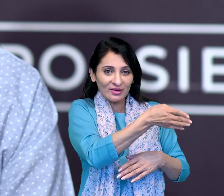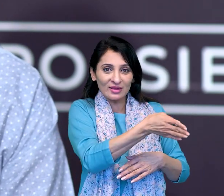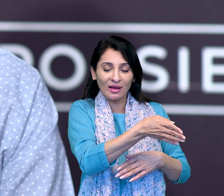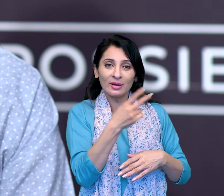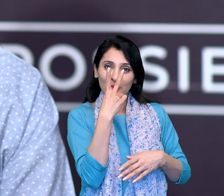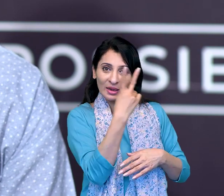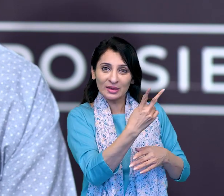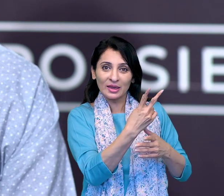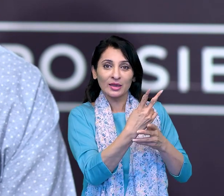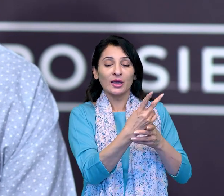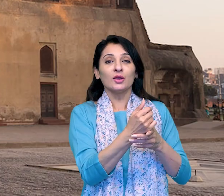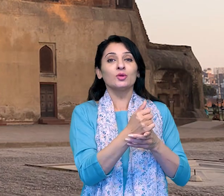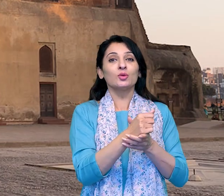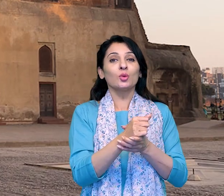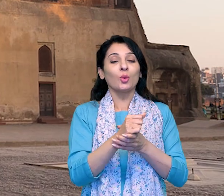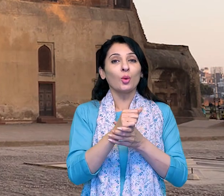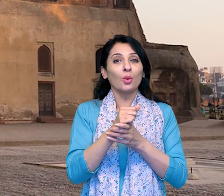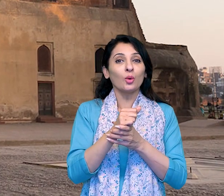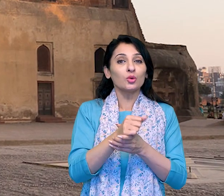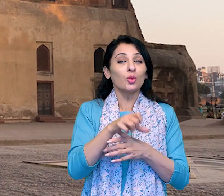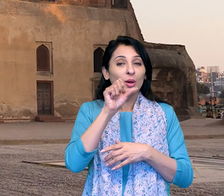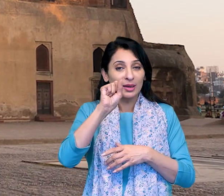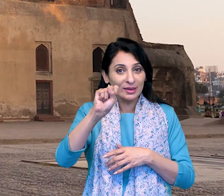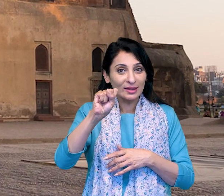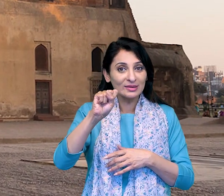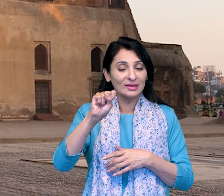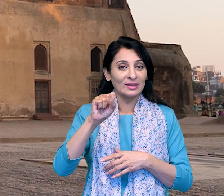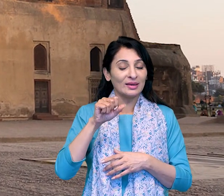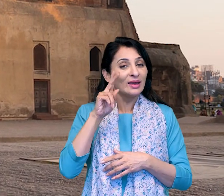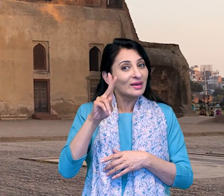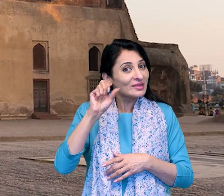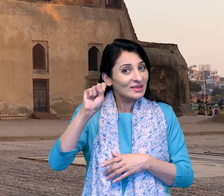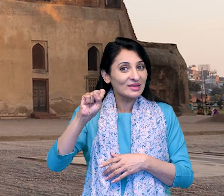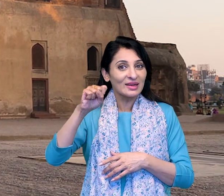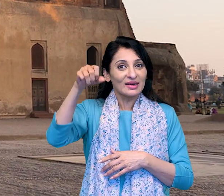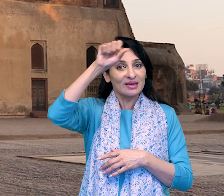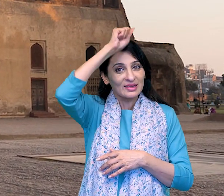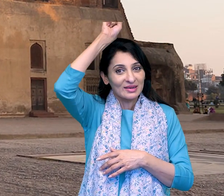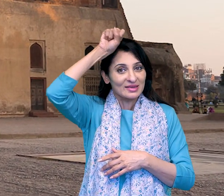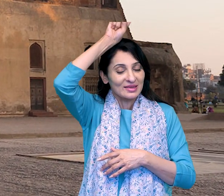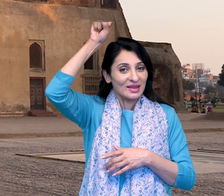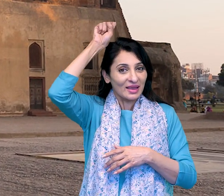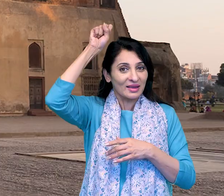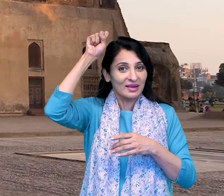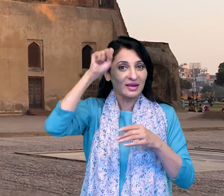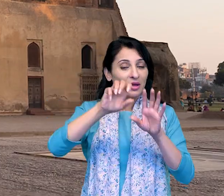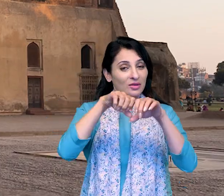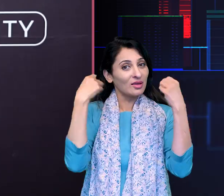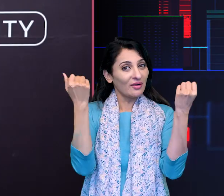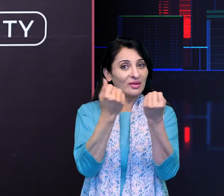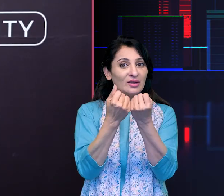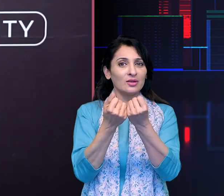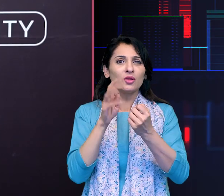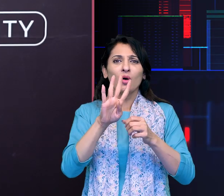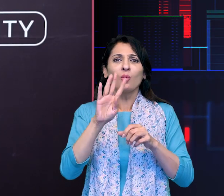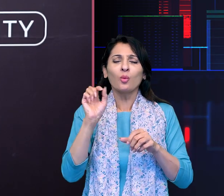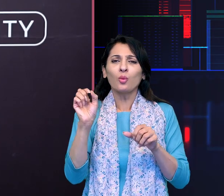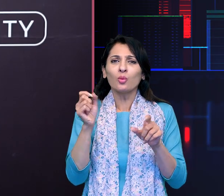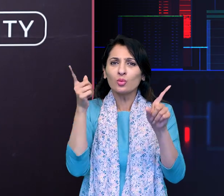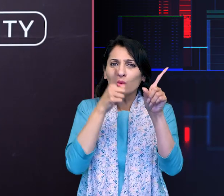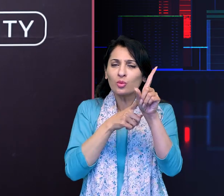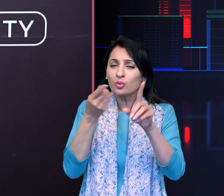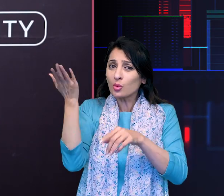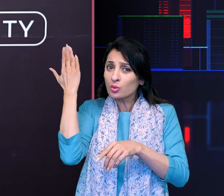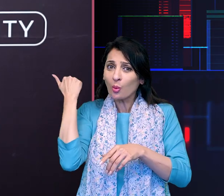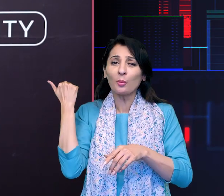पर हमारे जो है वो जींद कोड की हवेली है यानी रंजीत सिंह एक्चुअली डी मैन हु वाज आर पंजाब लाइक 40 इयर्स फ्रॉम